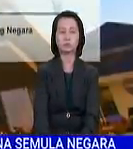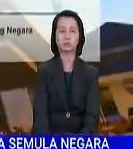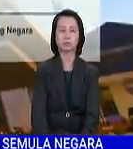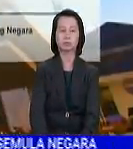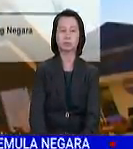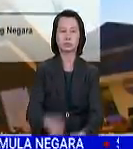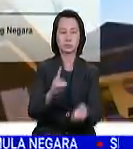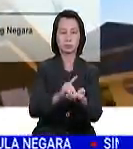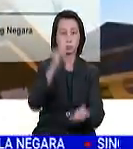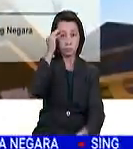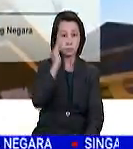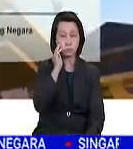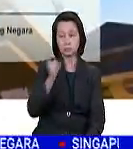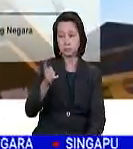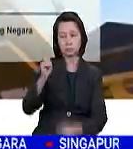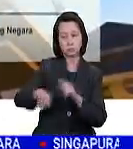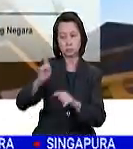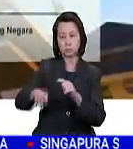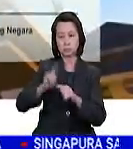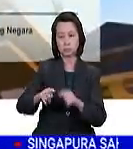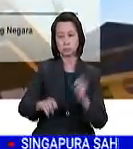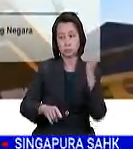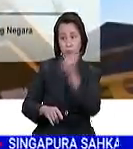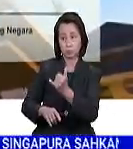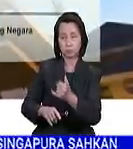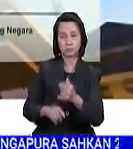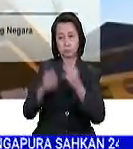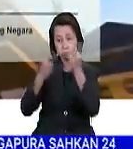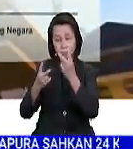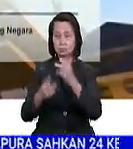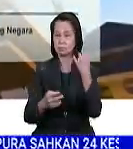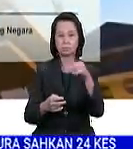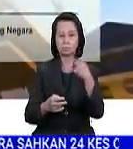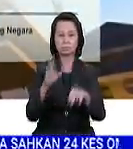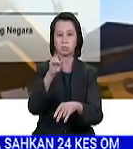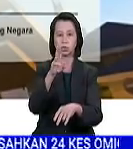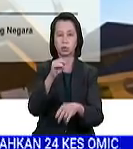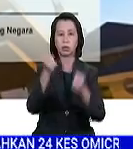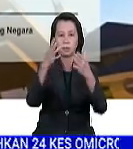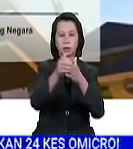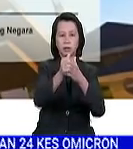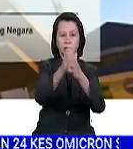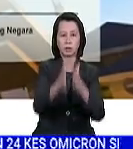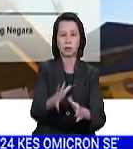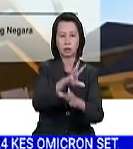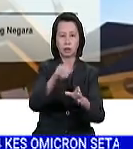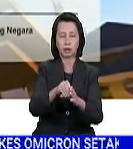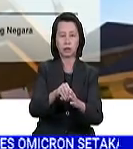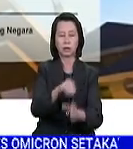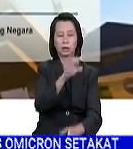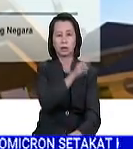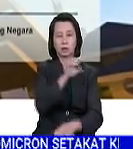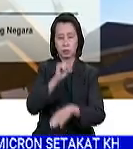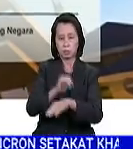tunda utama hadir juga tidak dibenarkan menerima sebarang tetamu sementara itu ramai pemimpin termasuk pengurus lembaga